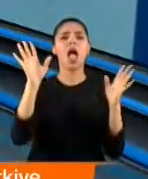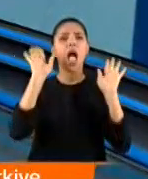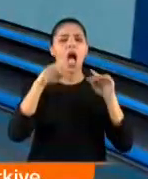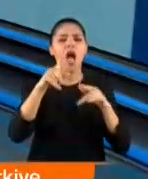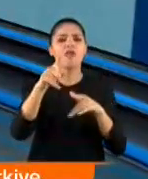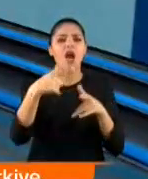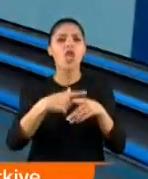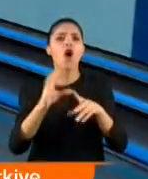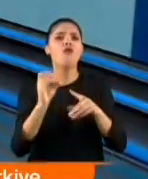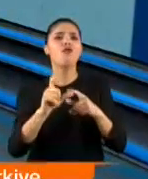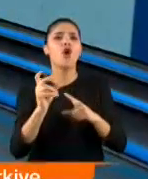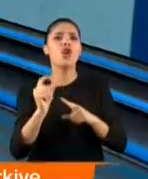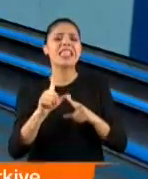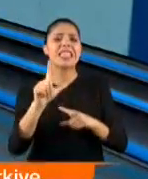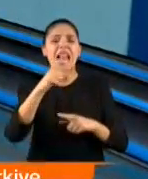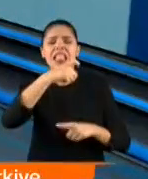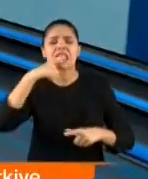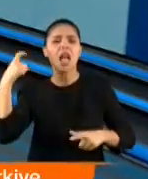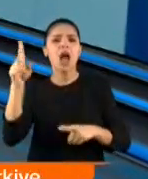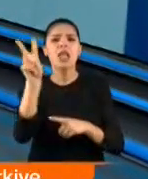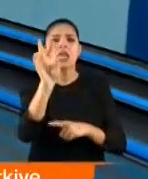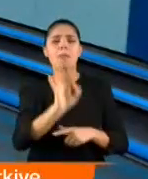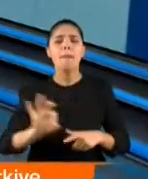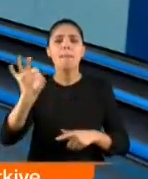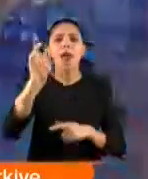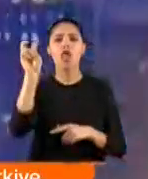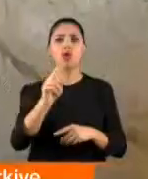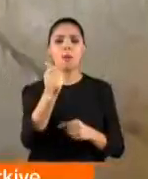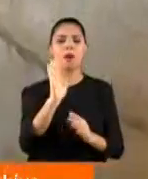değeri yaklaşık 20 milyon dolar.